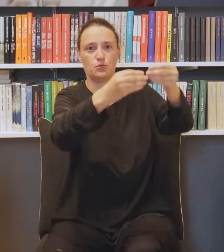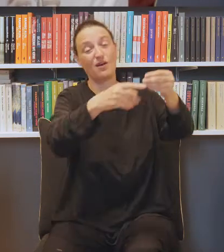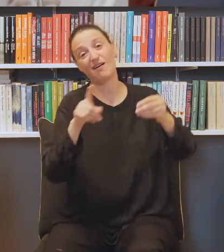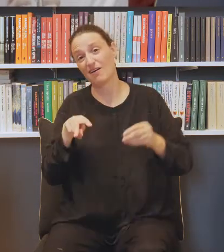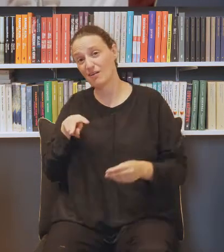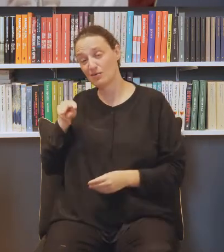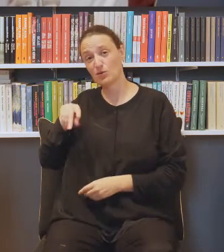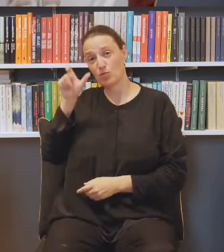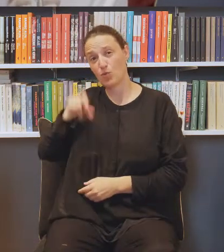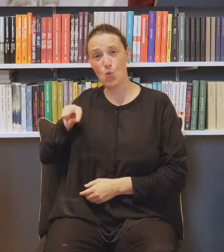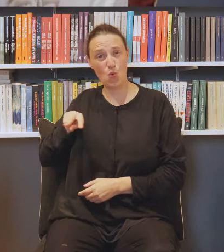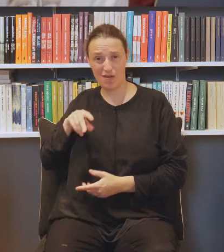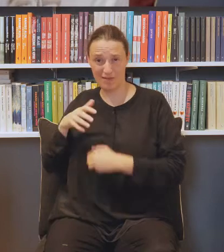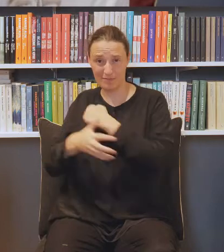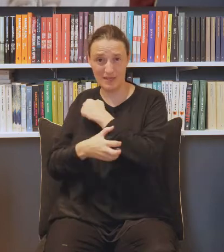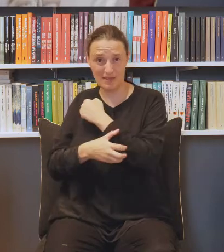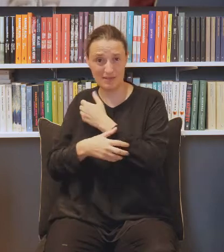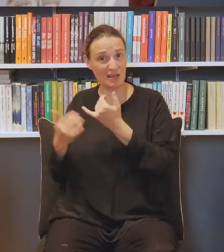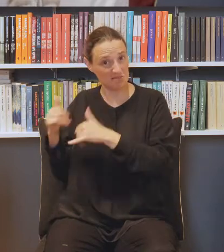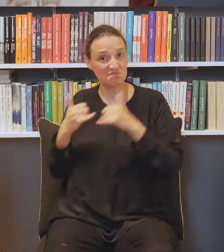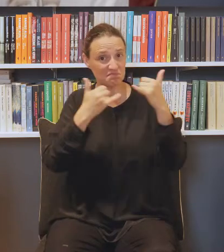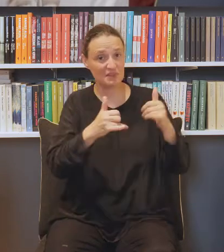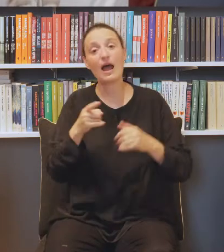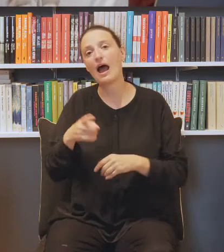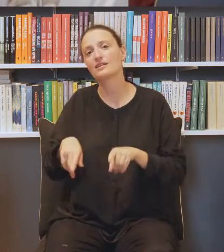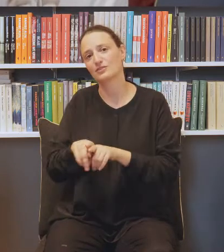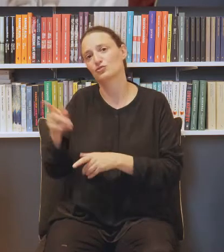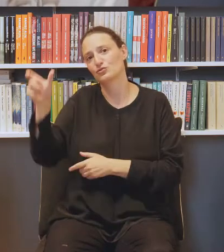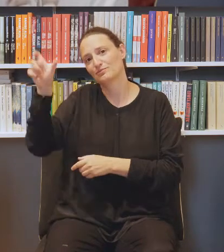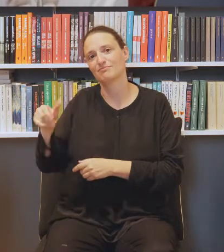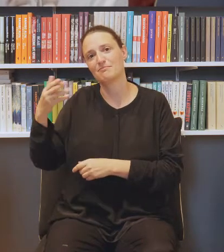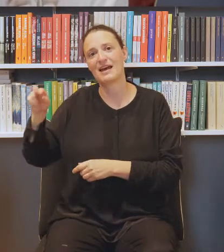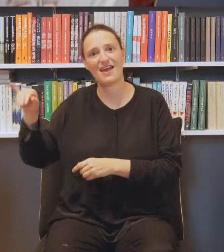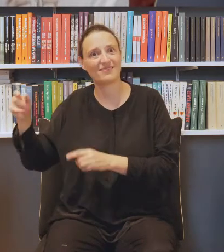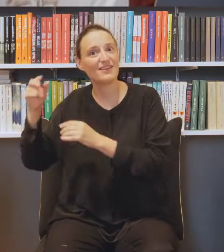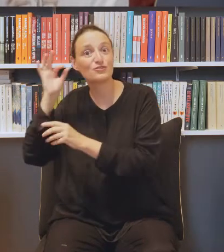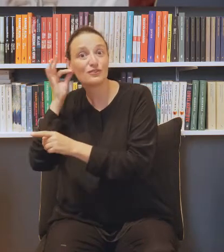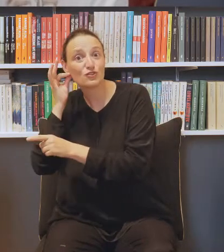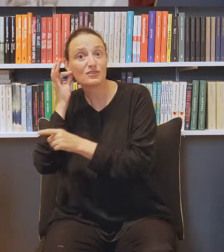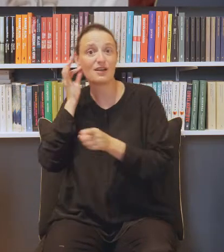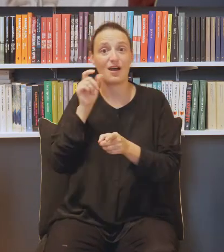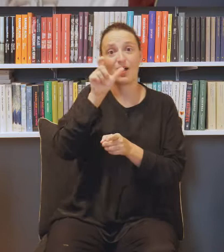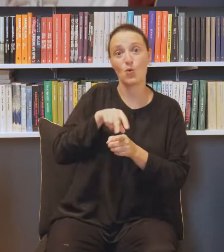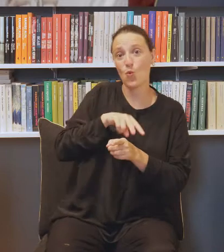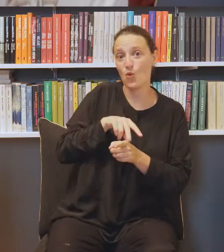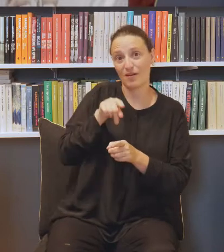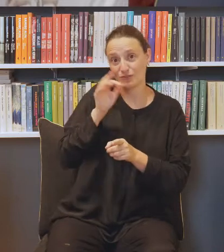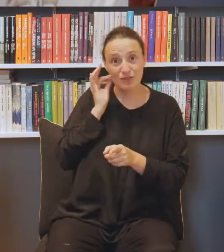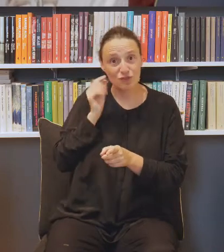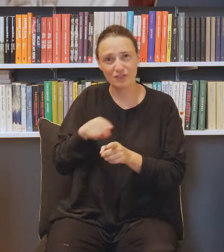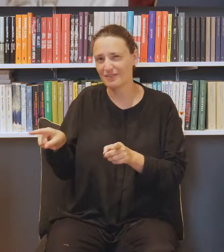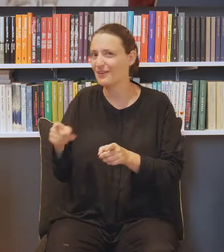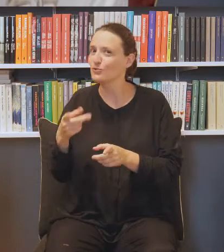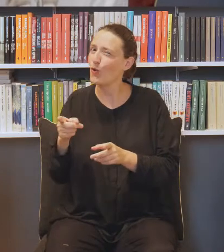i po trzecie, wreszcie Marianna jest dziewczyną i Ula też jest dziewczyną, więc taki troszeczkę